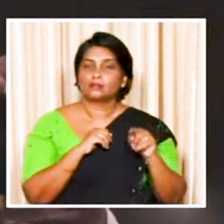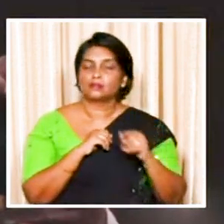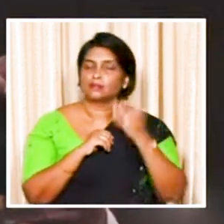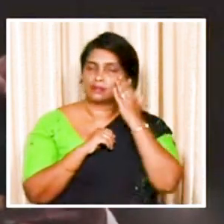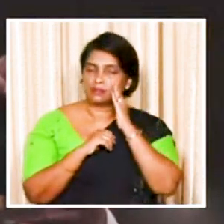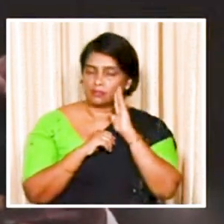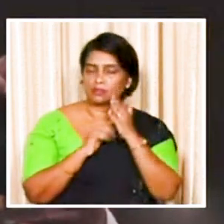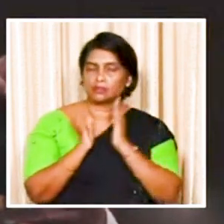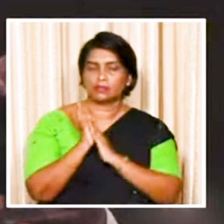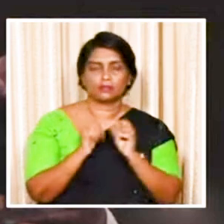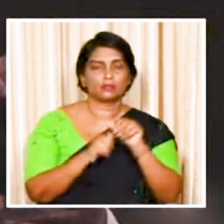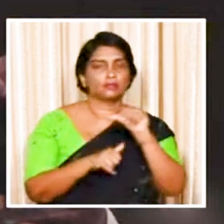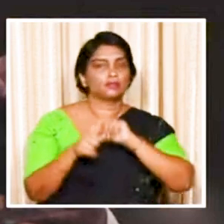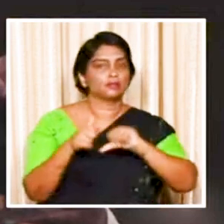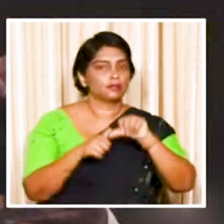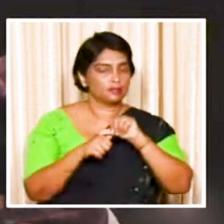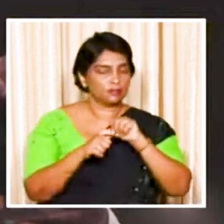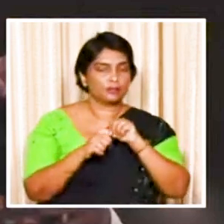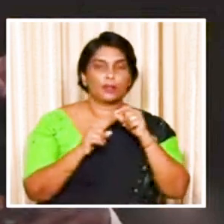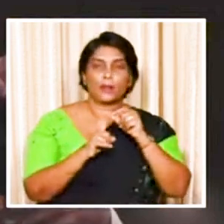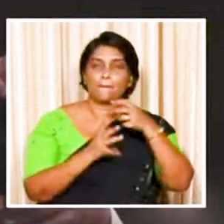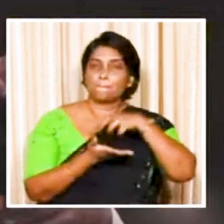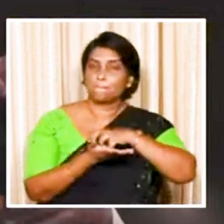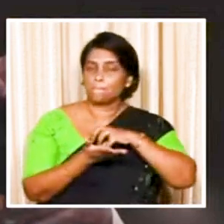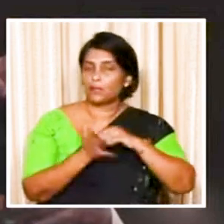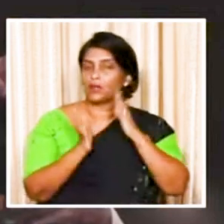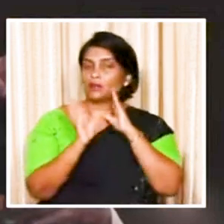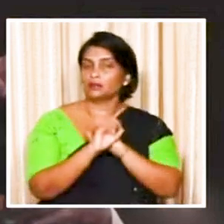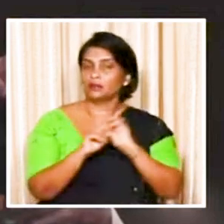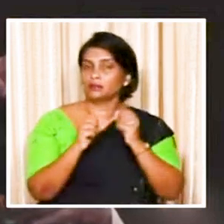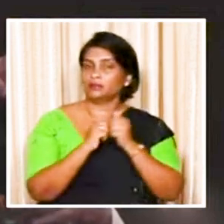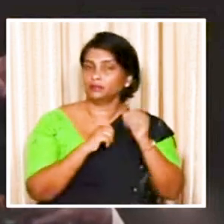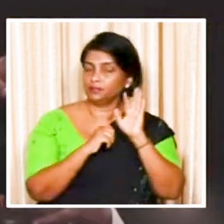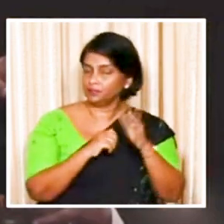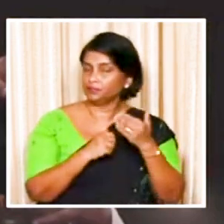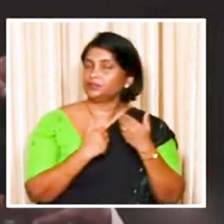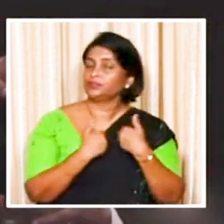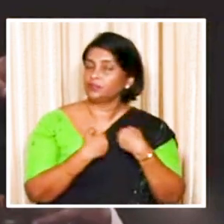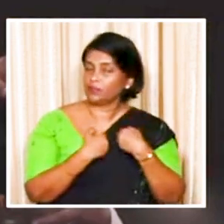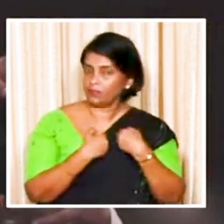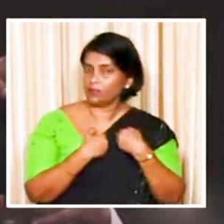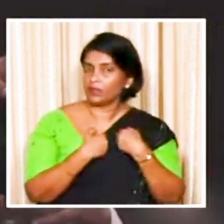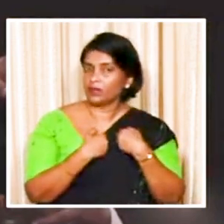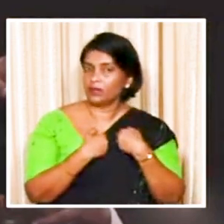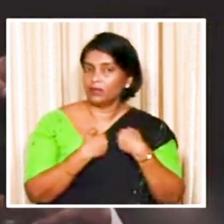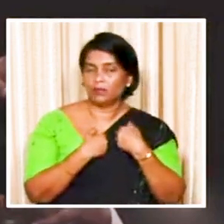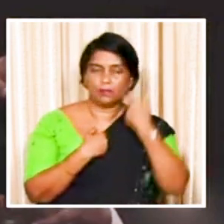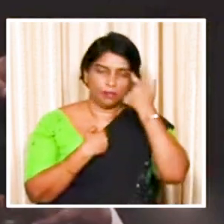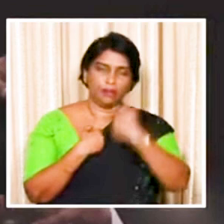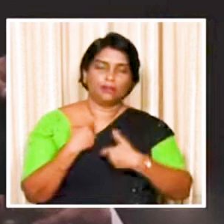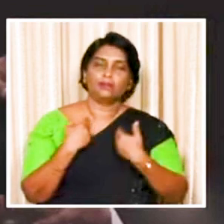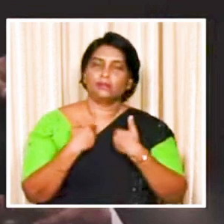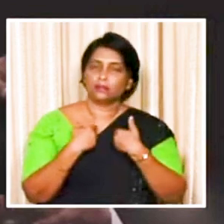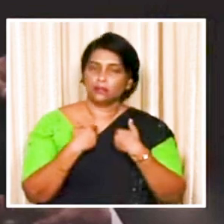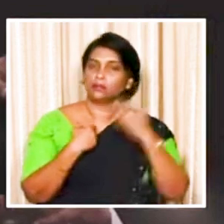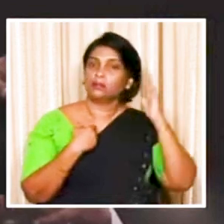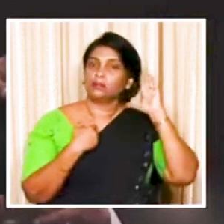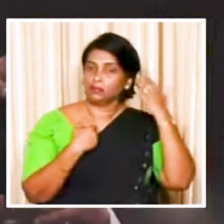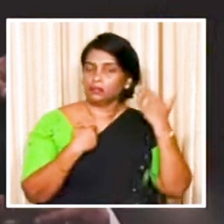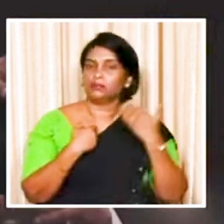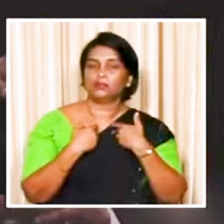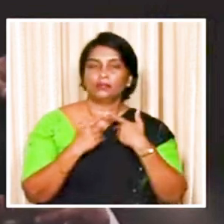செய்தியாளராக எனது கடமை நிமித்தம் சேகரித்த மேற்படி செய்திகளின் மூலம் நான் பயங்கரவாதத்தை மிளிர்வாக்கம் செயல்பாடுகளில் ஈடுபடுவதாக